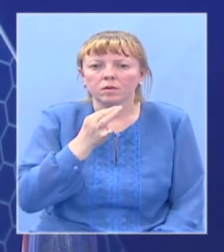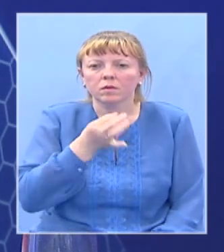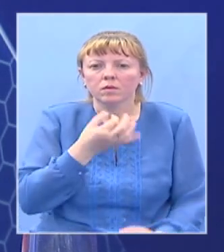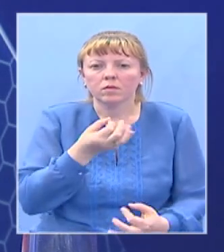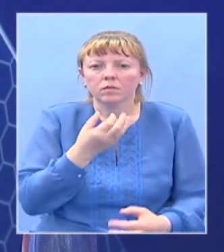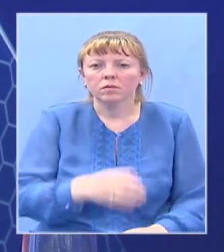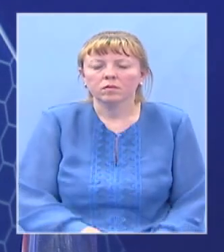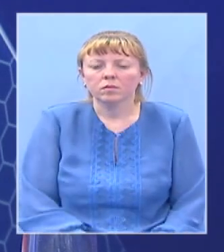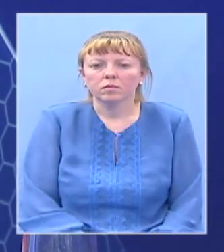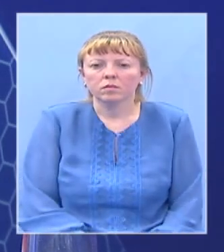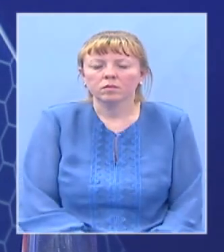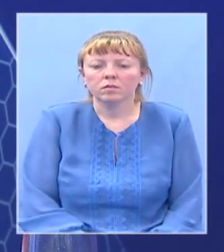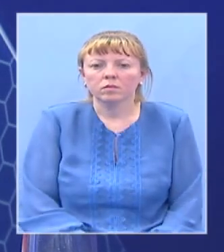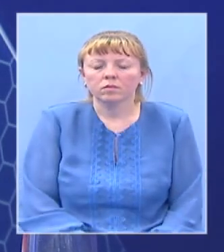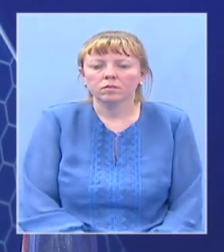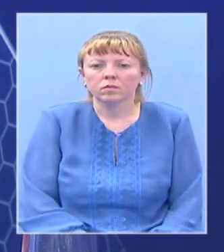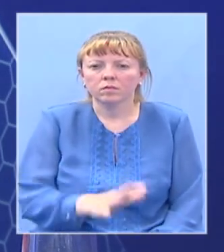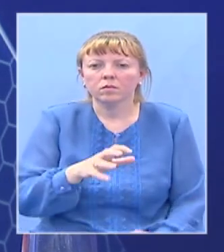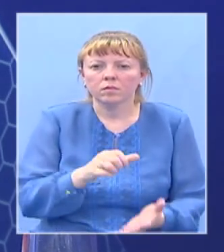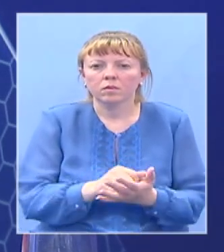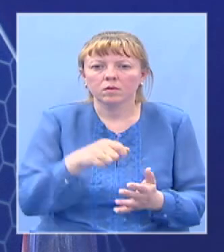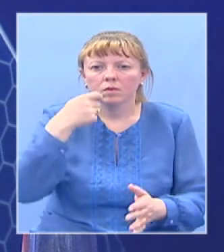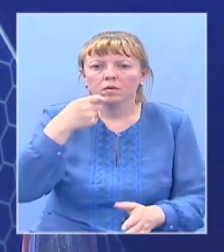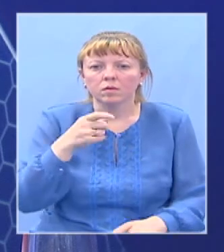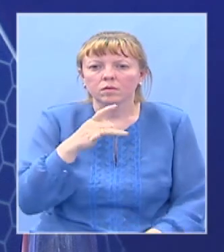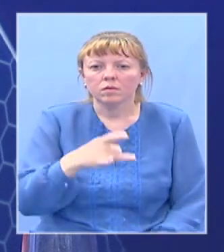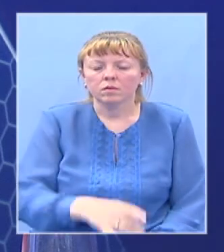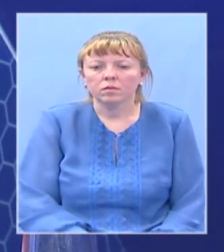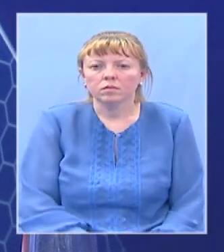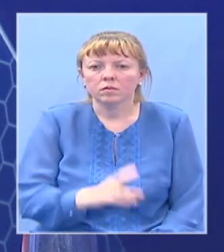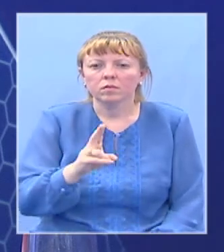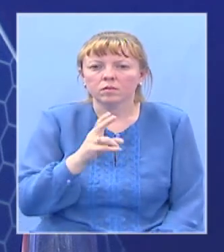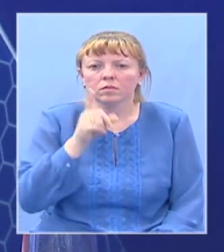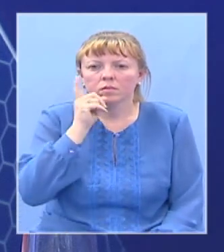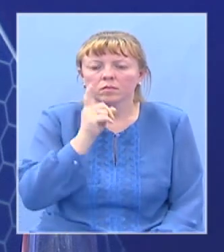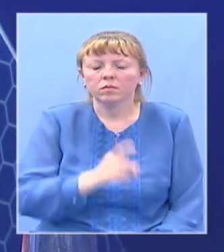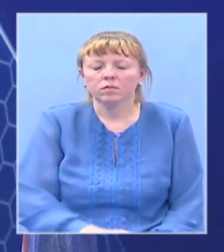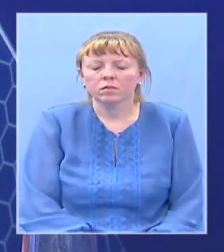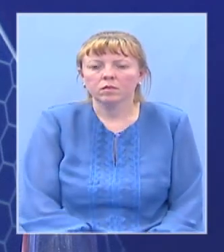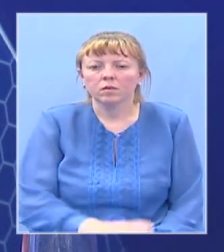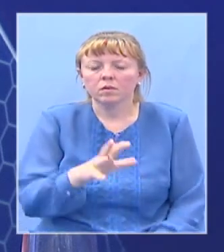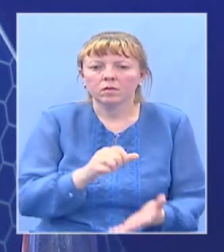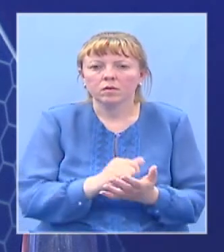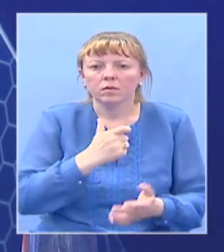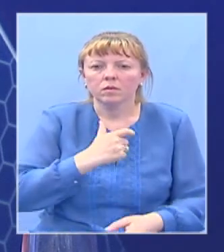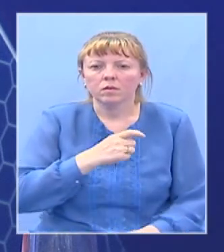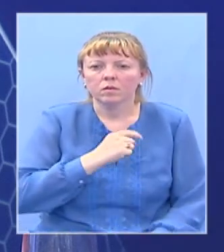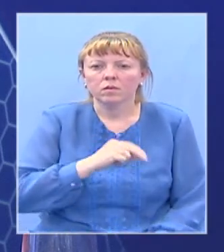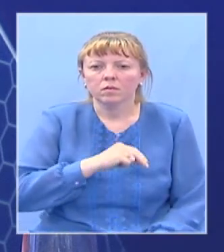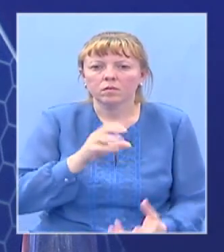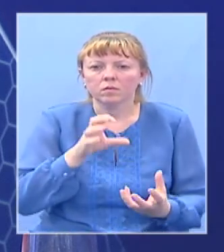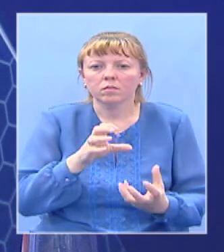вашей сфере Да вы сказали что используете видео жетоны ещё какие современные средства вот используют в своей работе